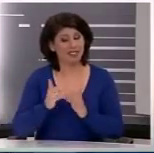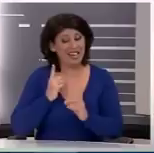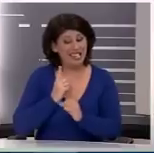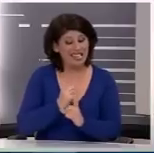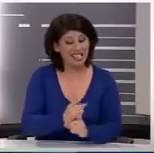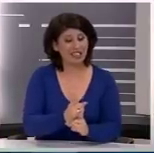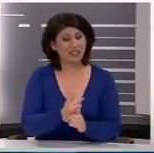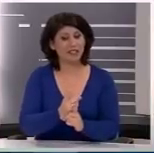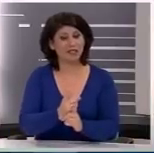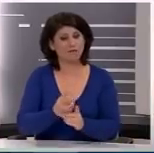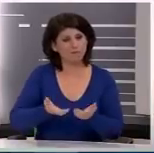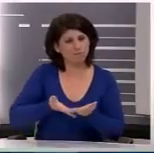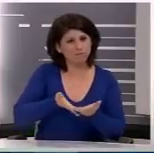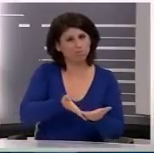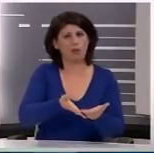ειδικής προνομίας.